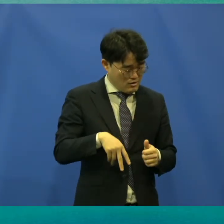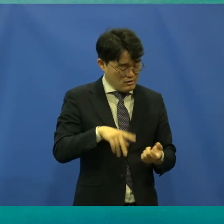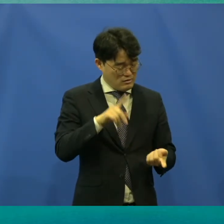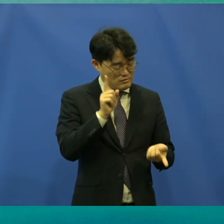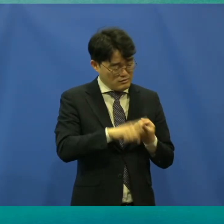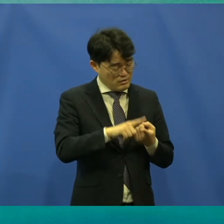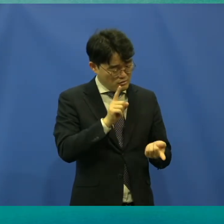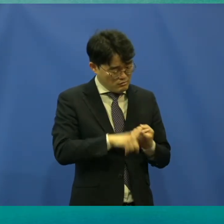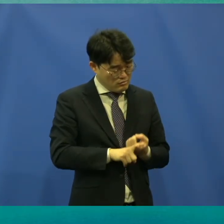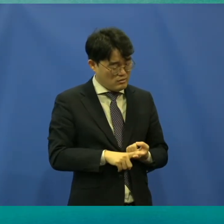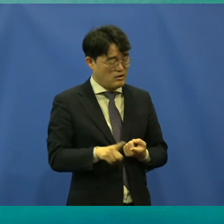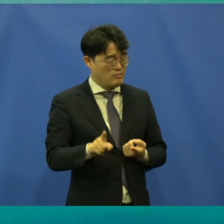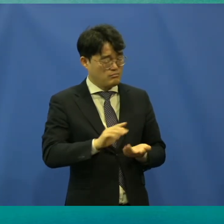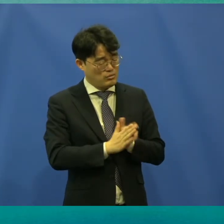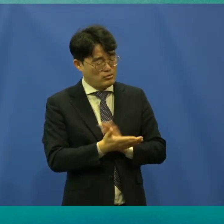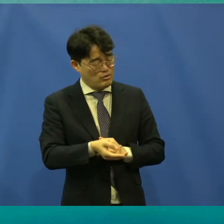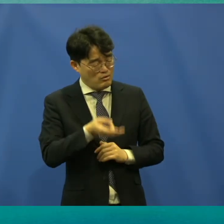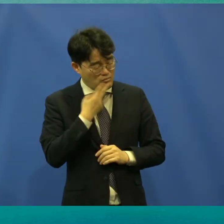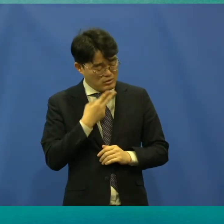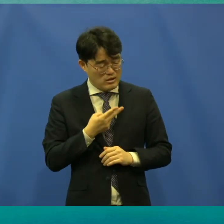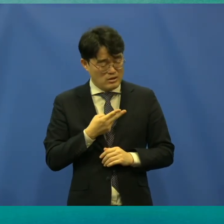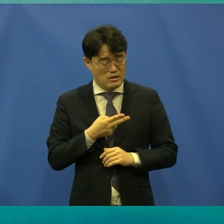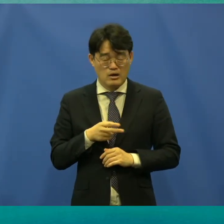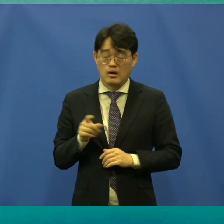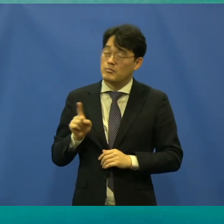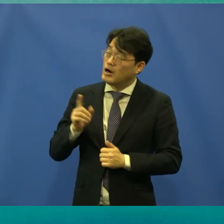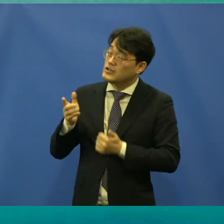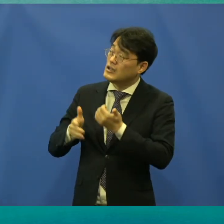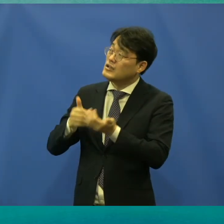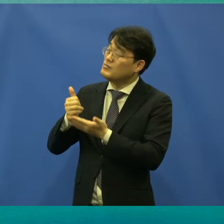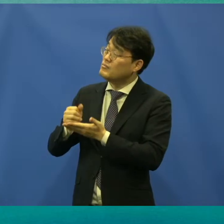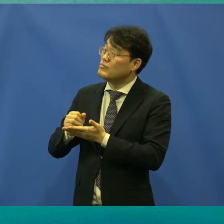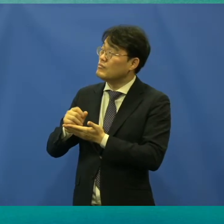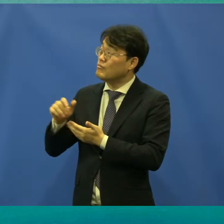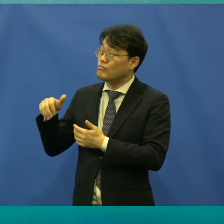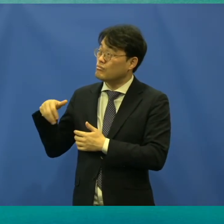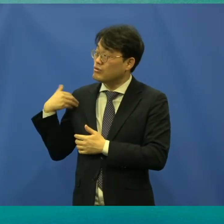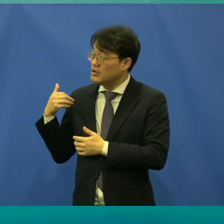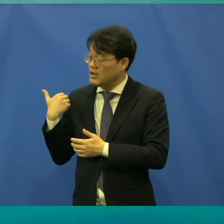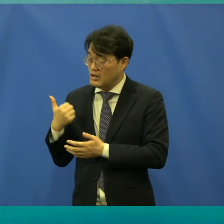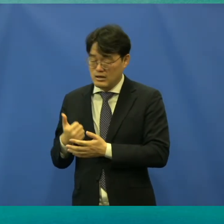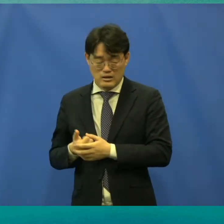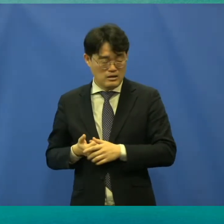알아먹냐. 이젠 끝내야겠다. 너 안 돼.